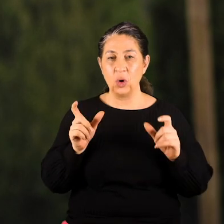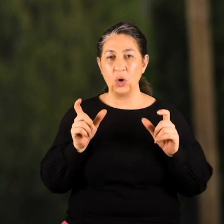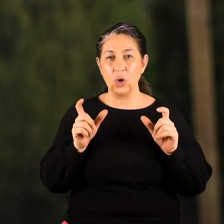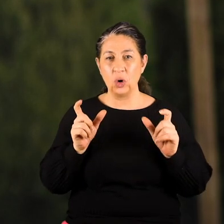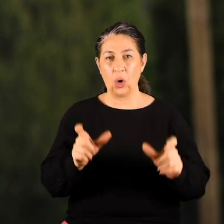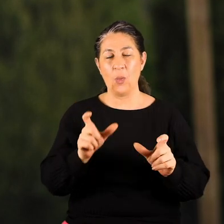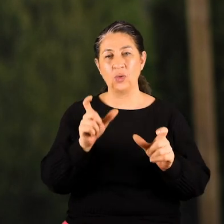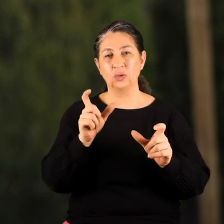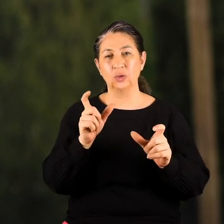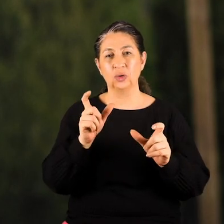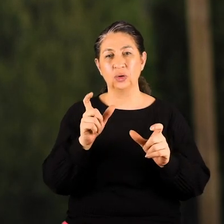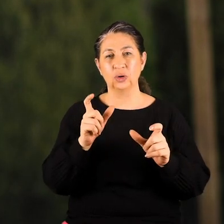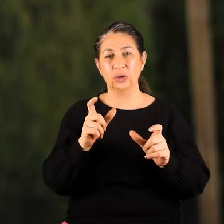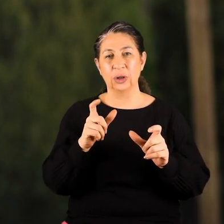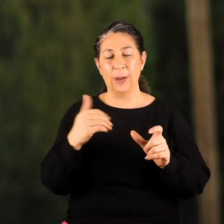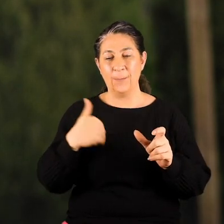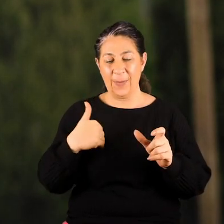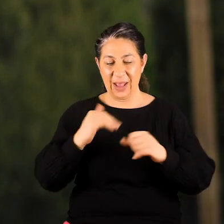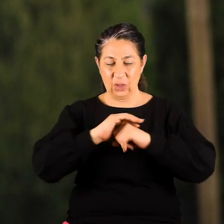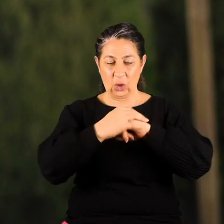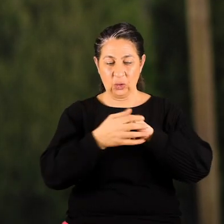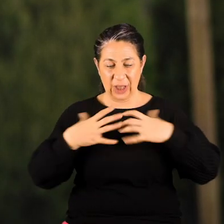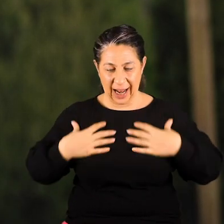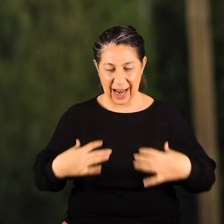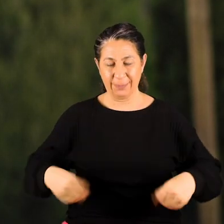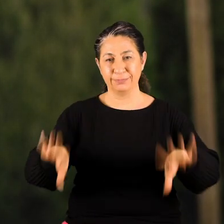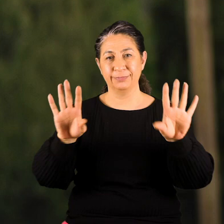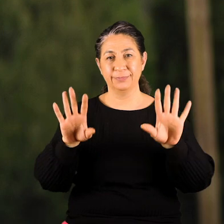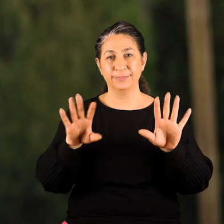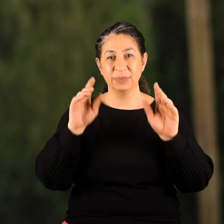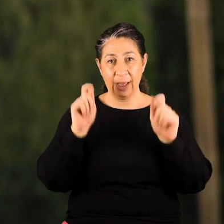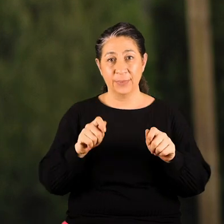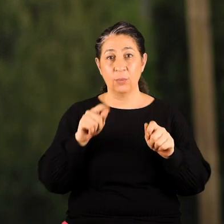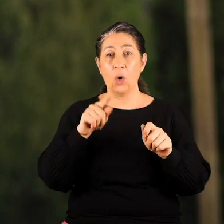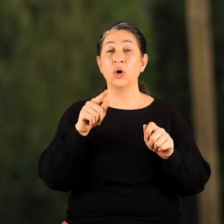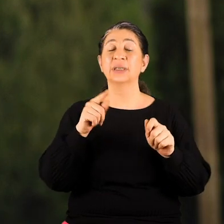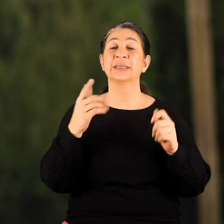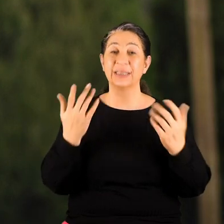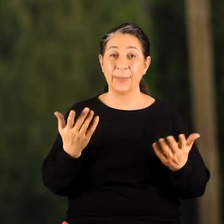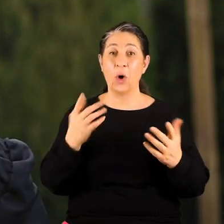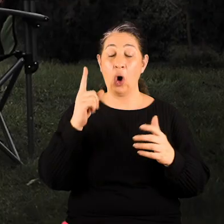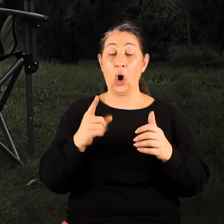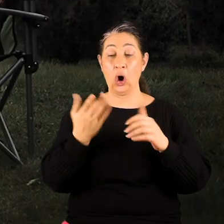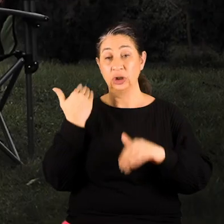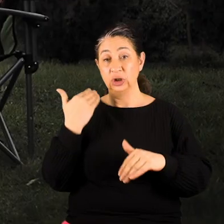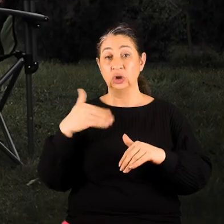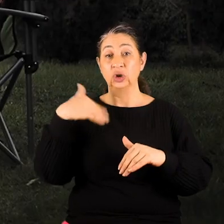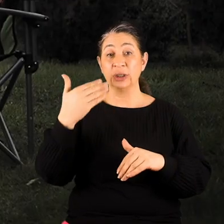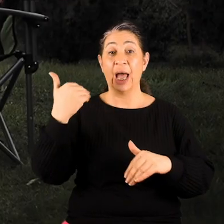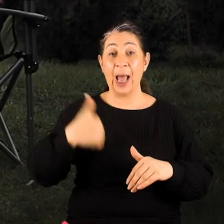alınmasını yaptım. Orada da bir tabii ki öncesi sonrası ameliyat ve özellikle o bölgeyi aldığın zaman çok tekrar